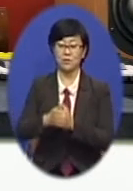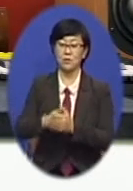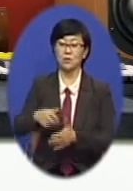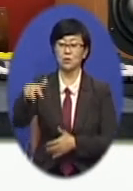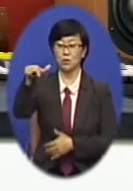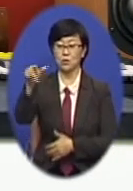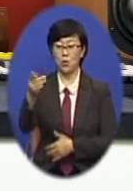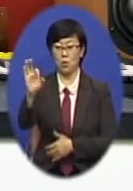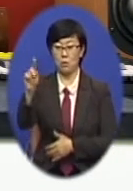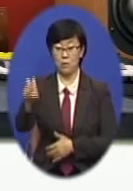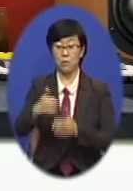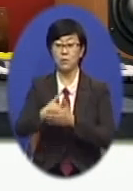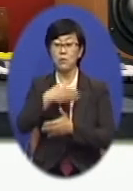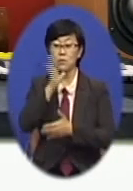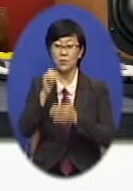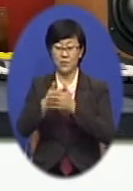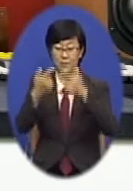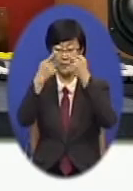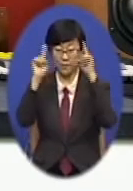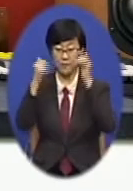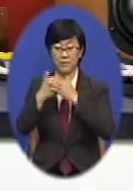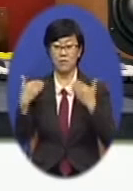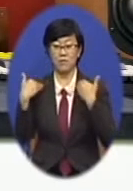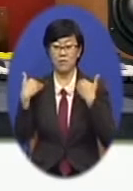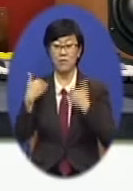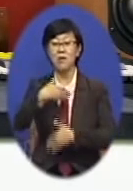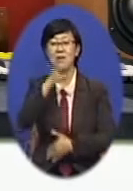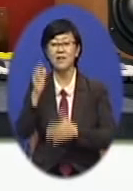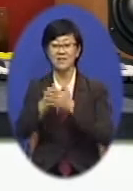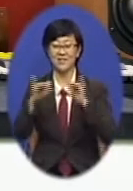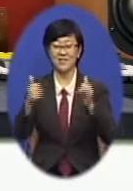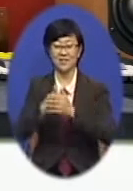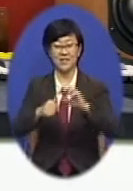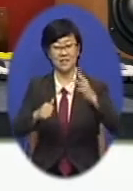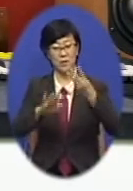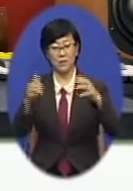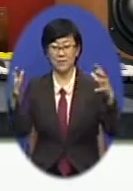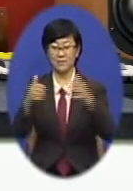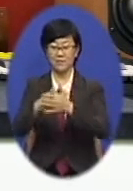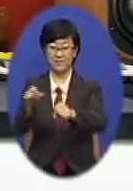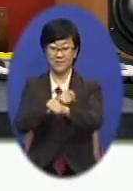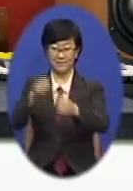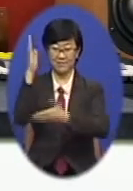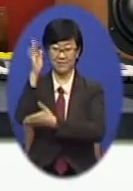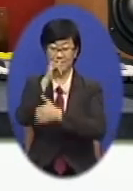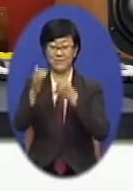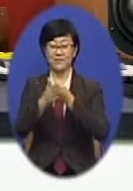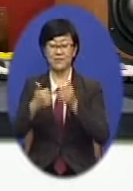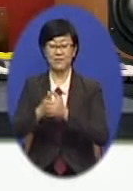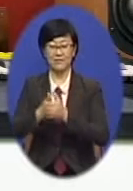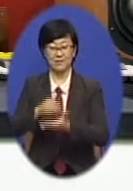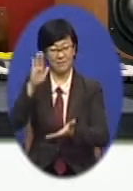조암 노인대학의 어르신들 300분에게 특강을 하고 막 달려왔어요. 아, 그러셨어요. 네. 지금 아마 복지TV 열렬